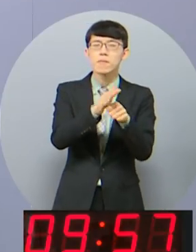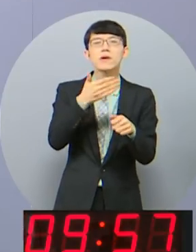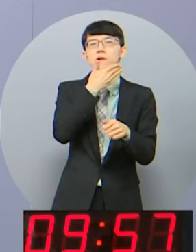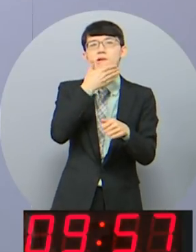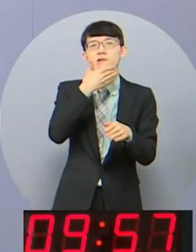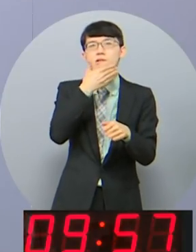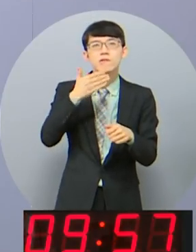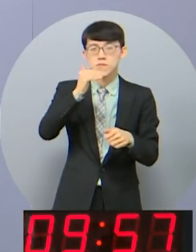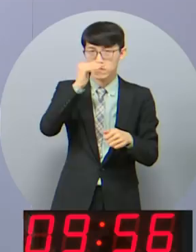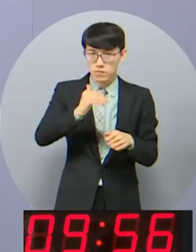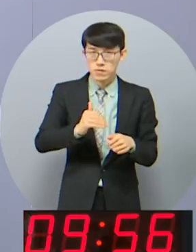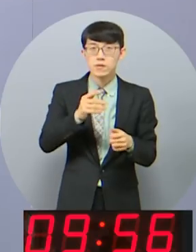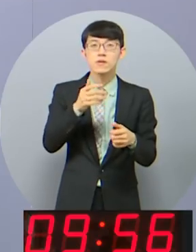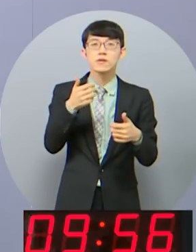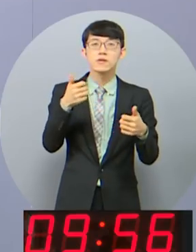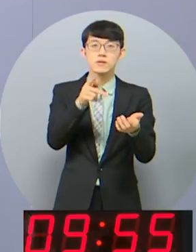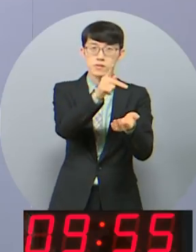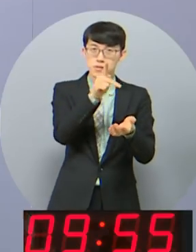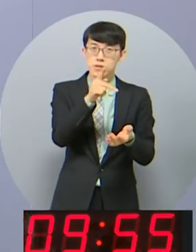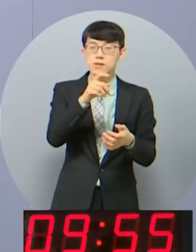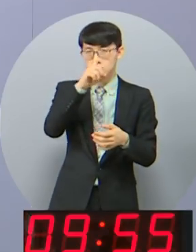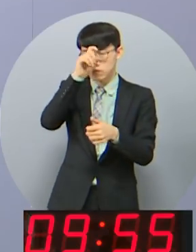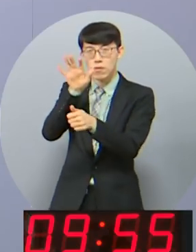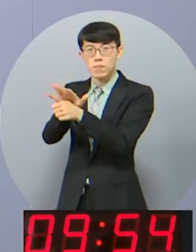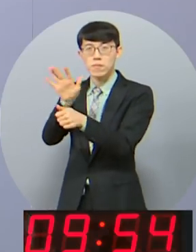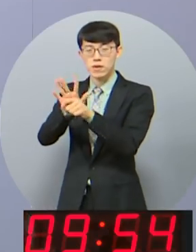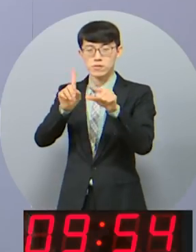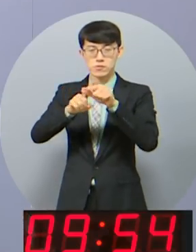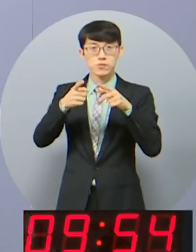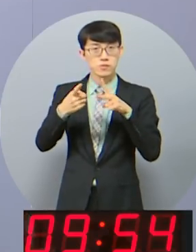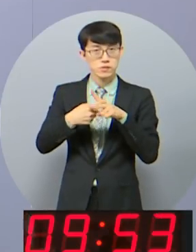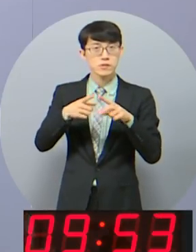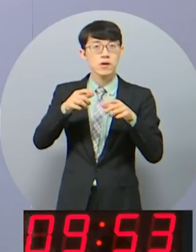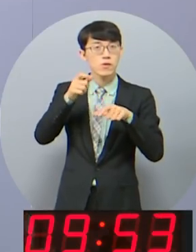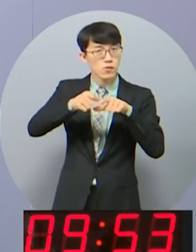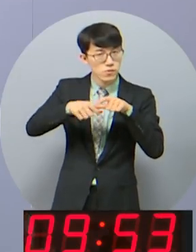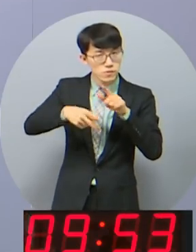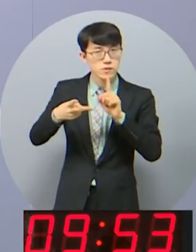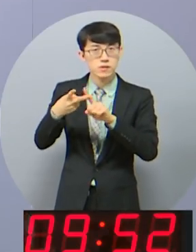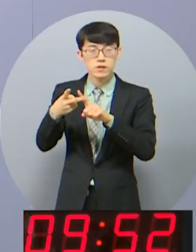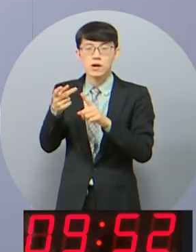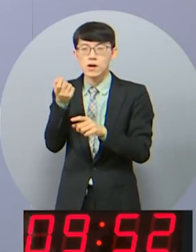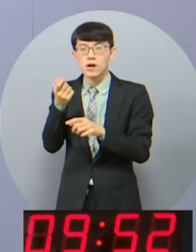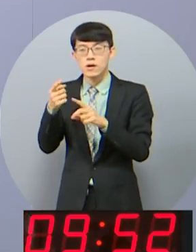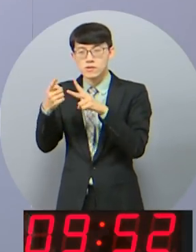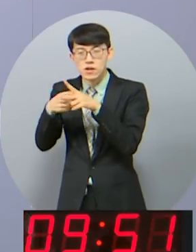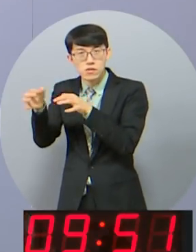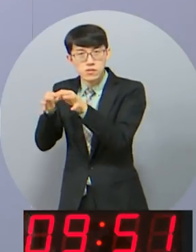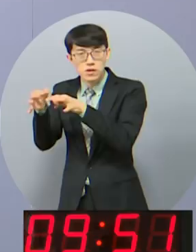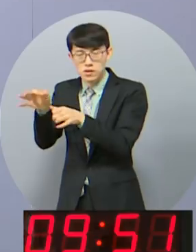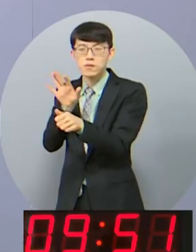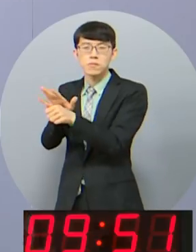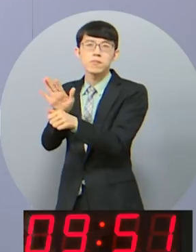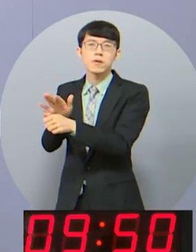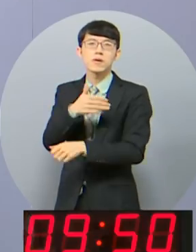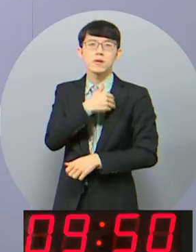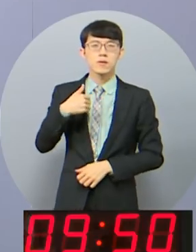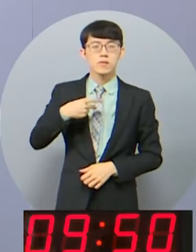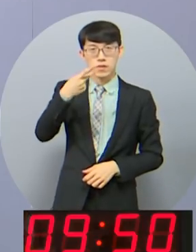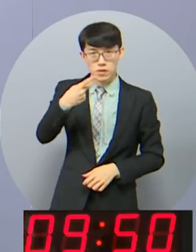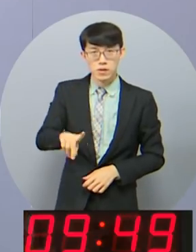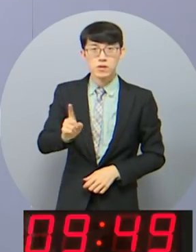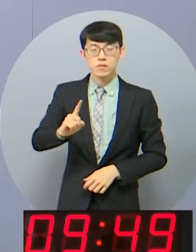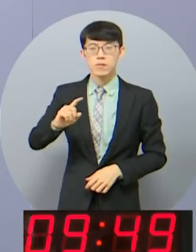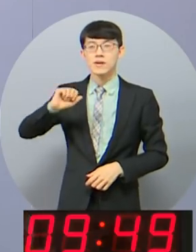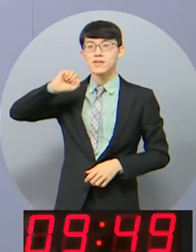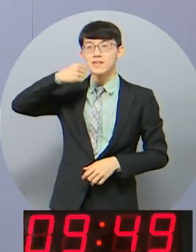创造有利中小企业与微型企业发展的经济环境。第二，引进国内资金